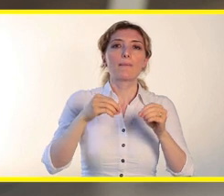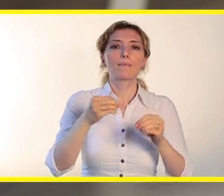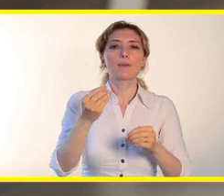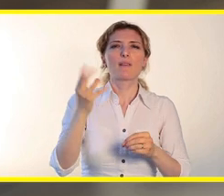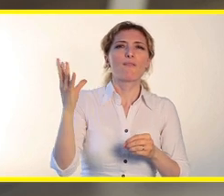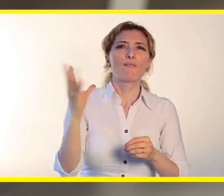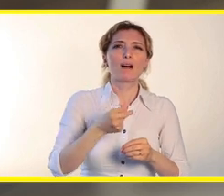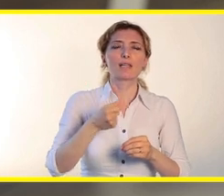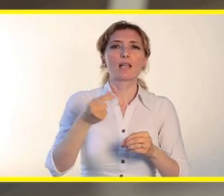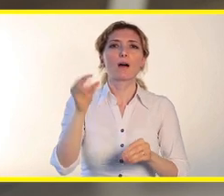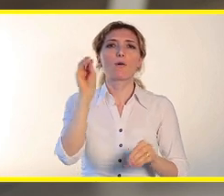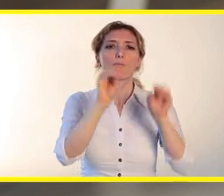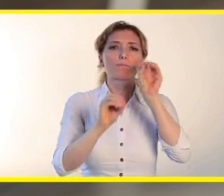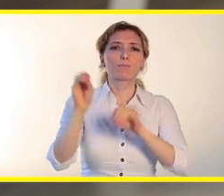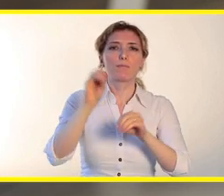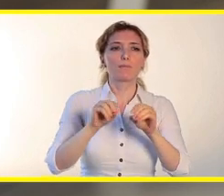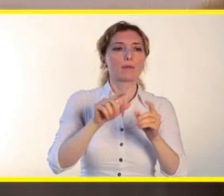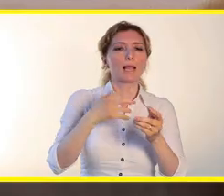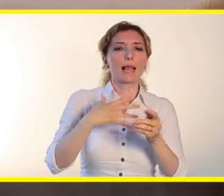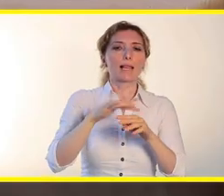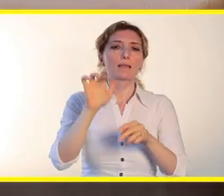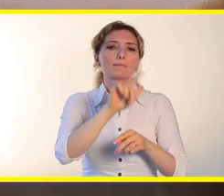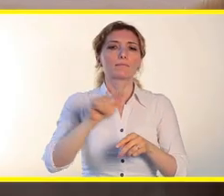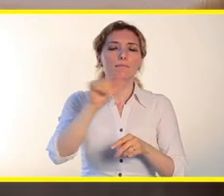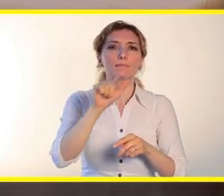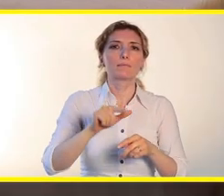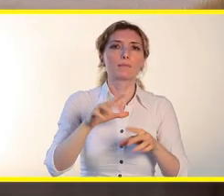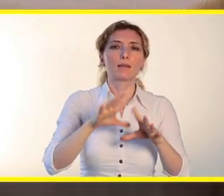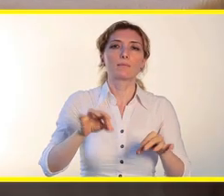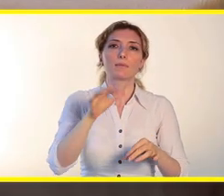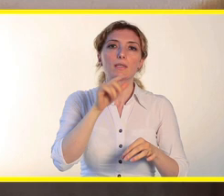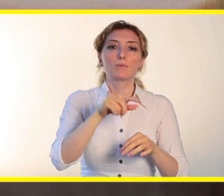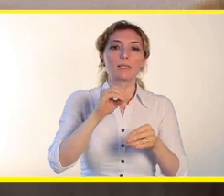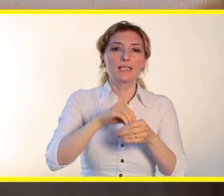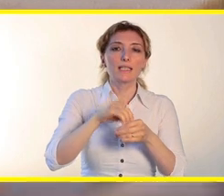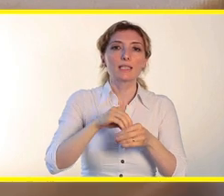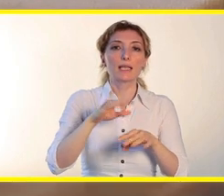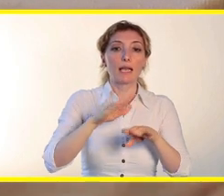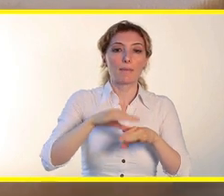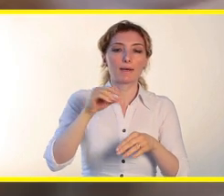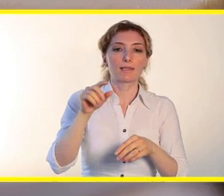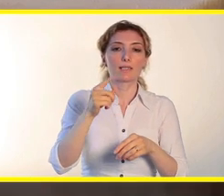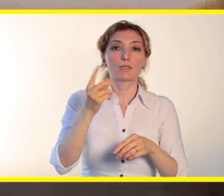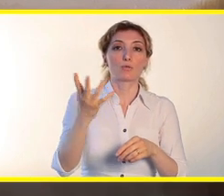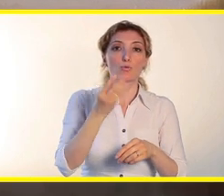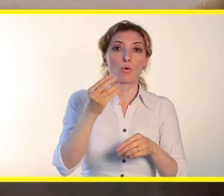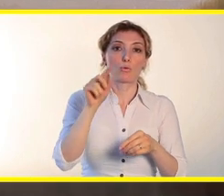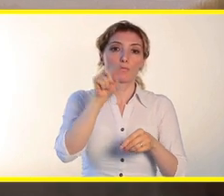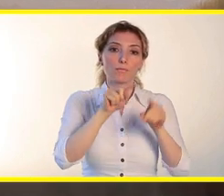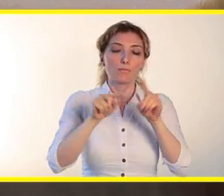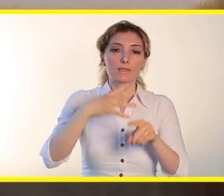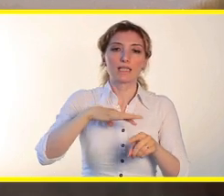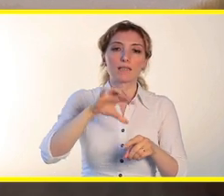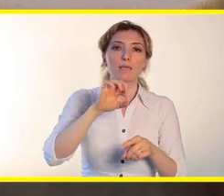anda birden fazla uygulamayı kolayca yönetebilirsiniz. Çoklu pencere özelliğini kullanmak için son uygulamalar tuşuna tıklayın.